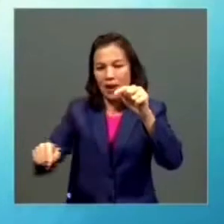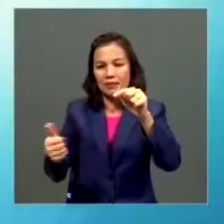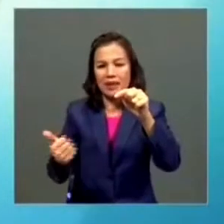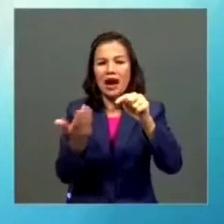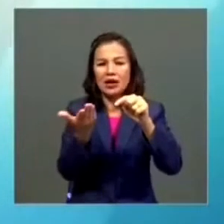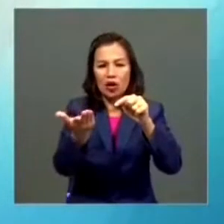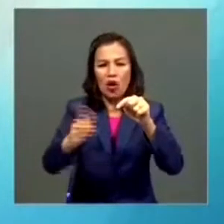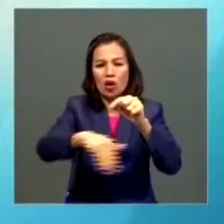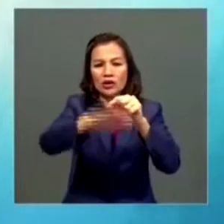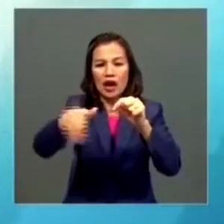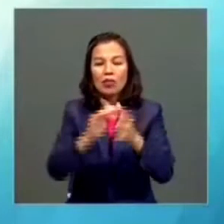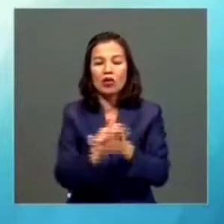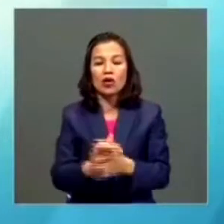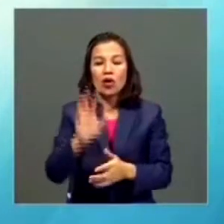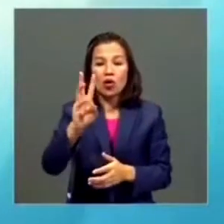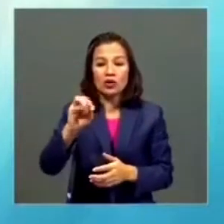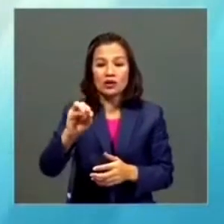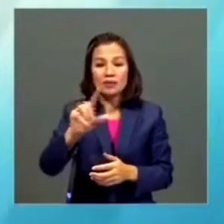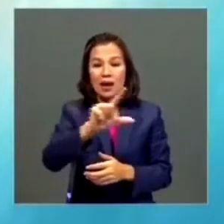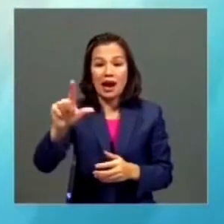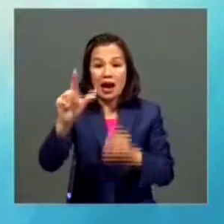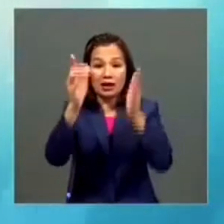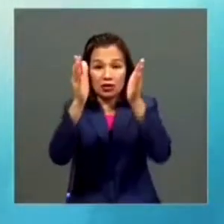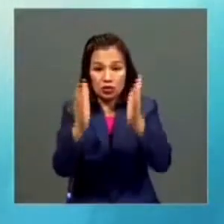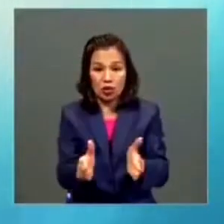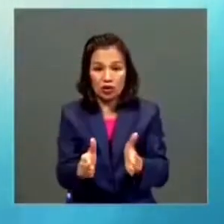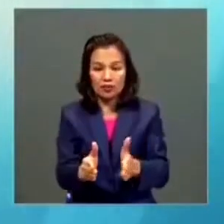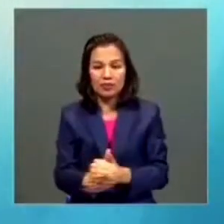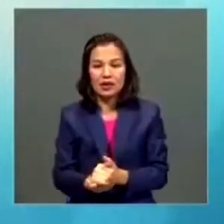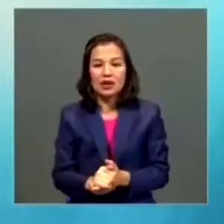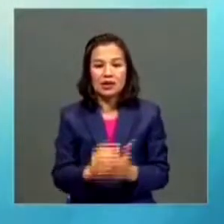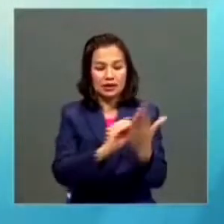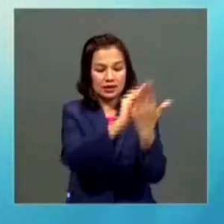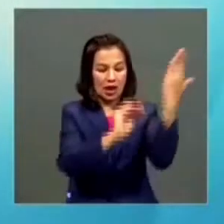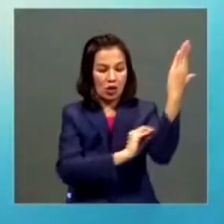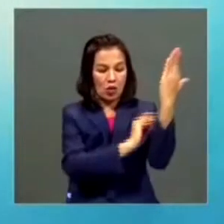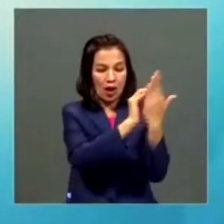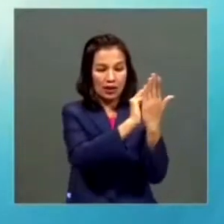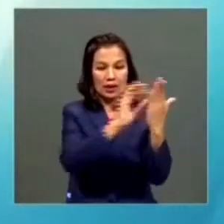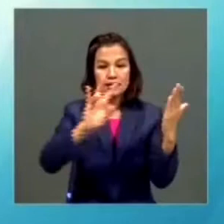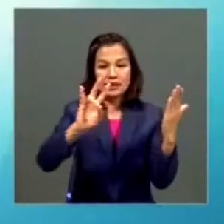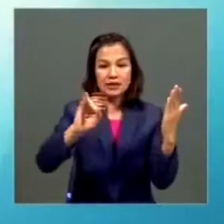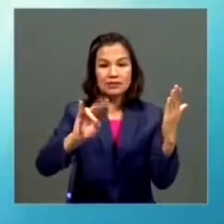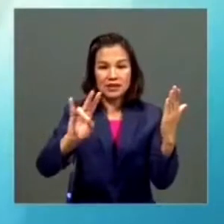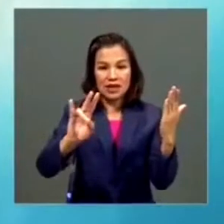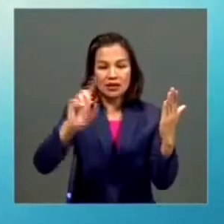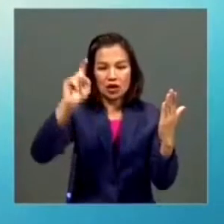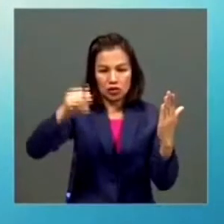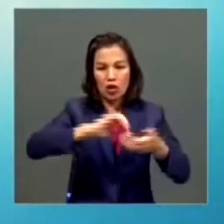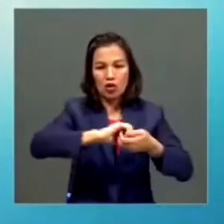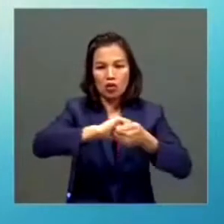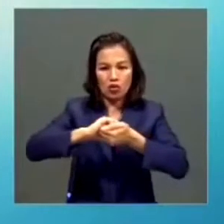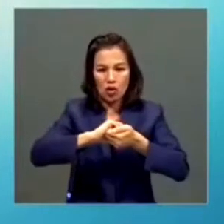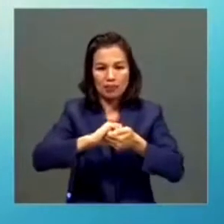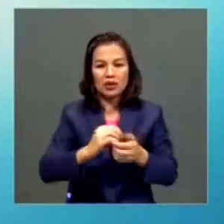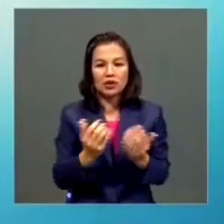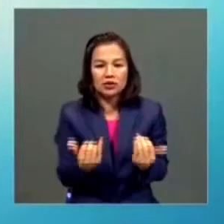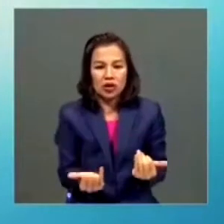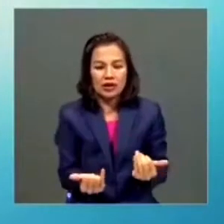น60กว่าล้านคน77จังหวัดต้องร่วมมือกันเดี๋ยวนี้เล